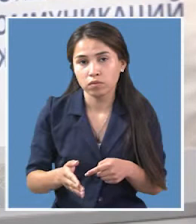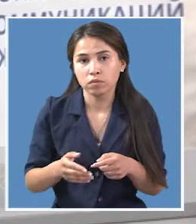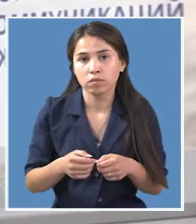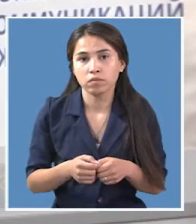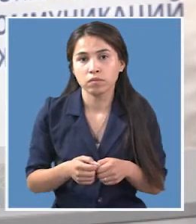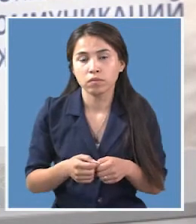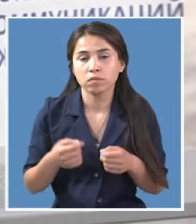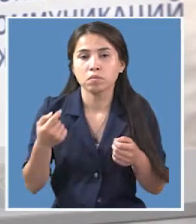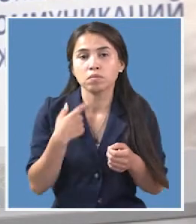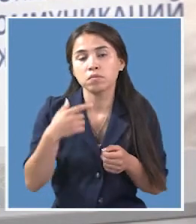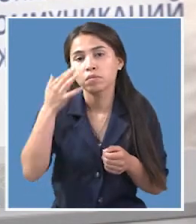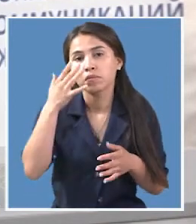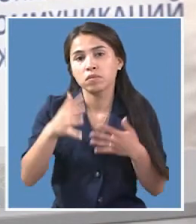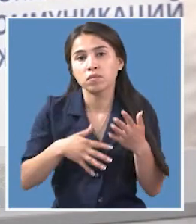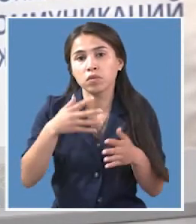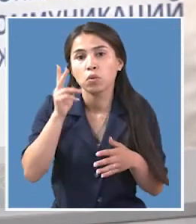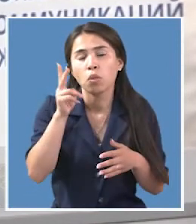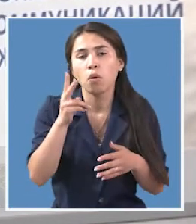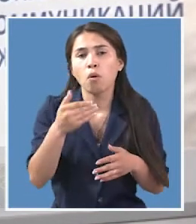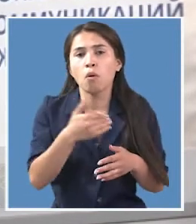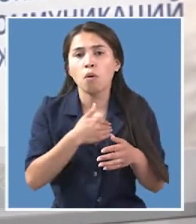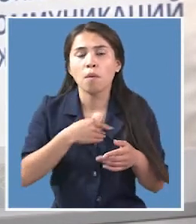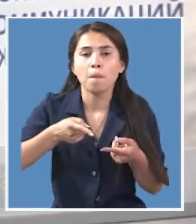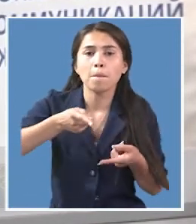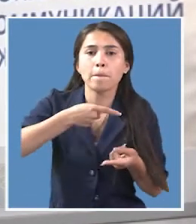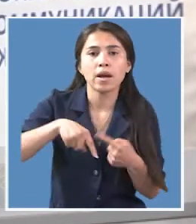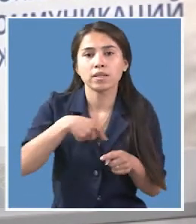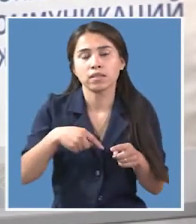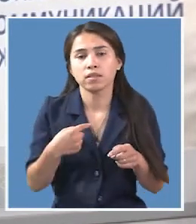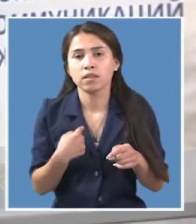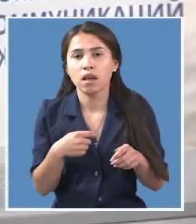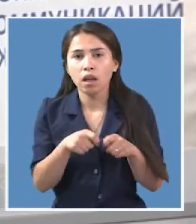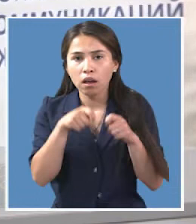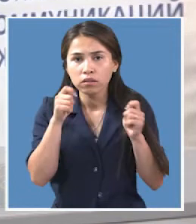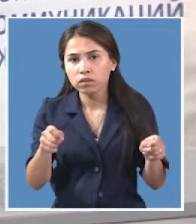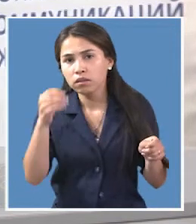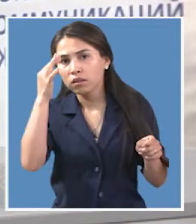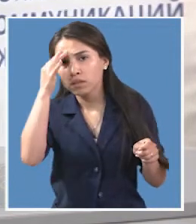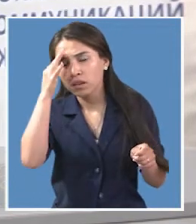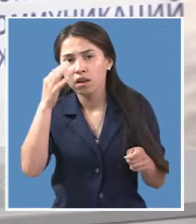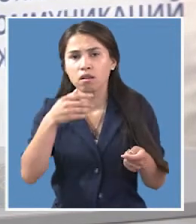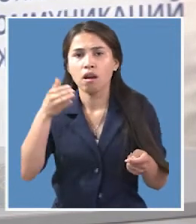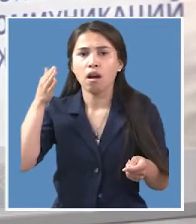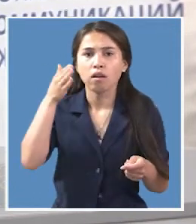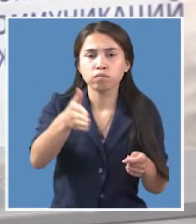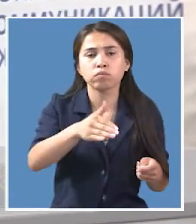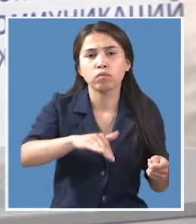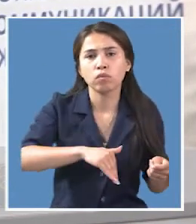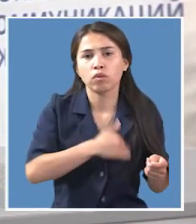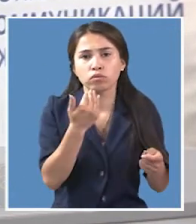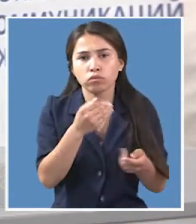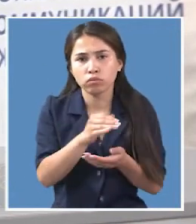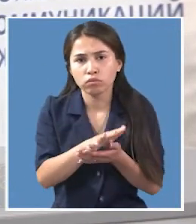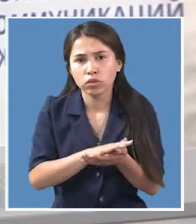Я также могу сказать, что заинтересованные предприниматели есть, которые готовы